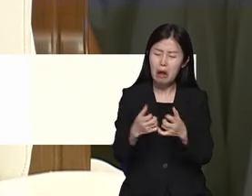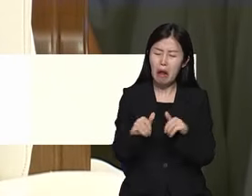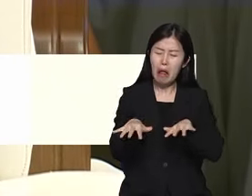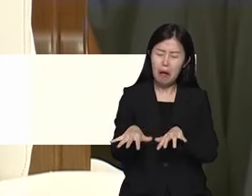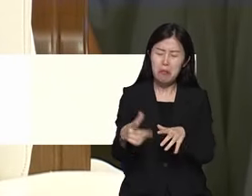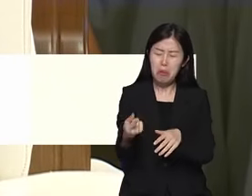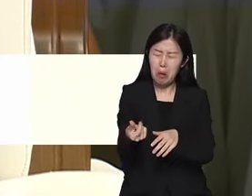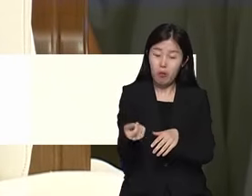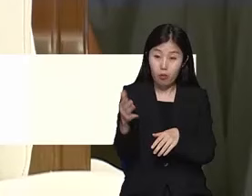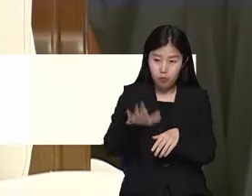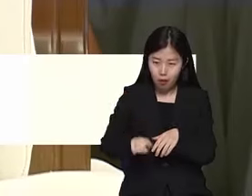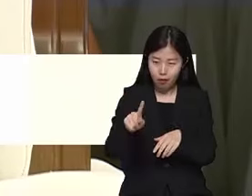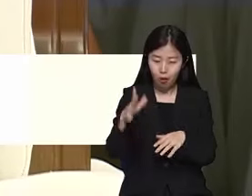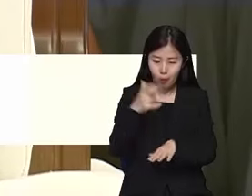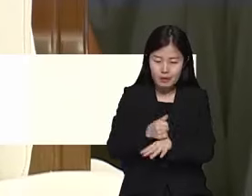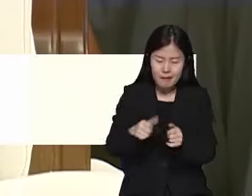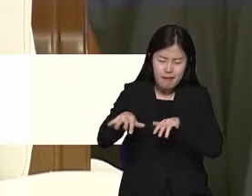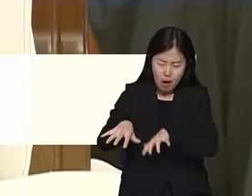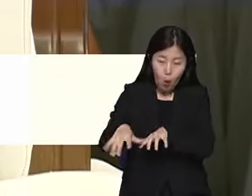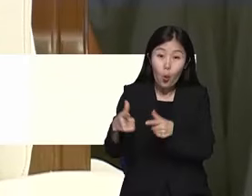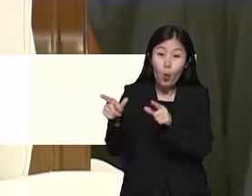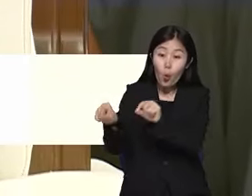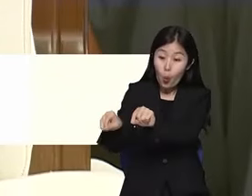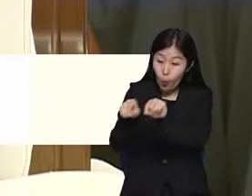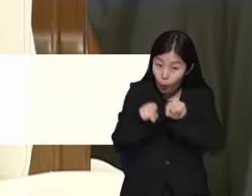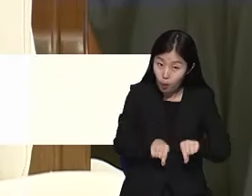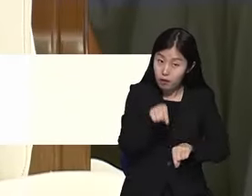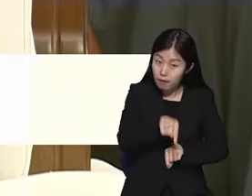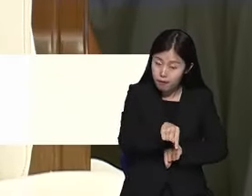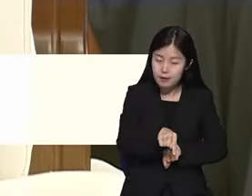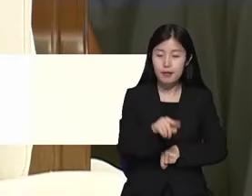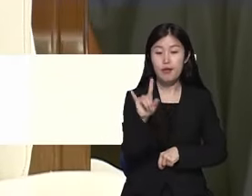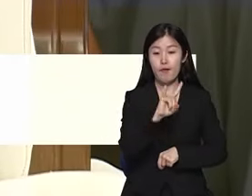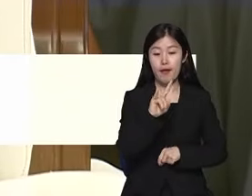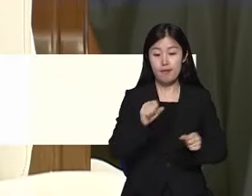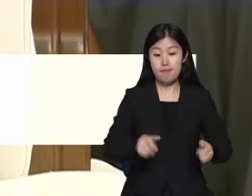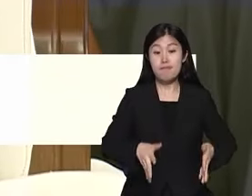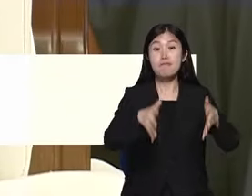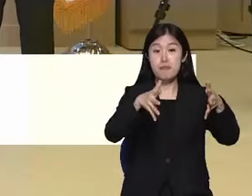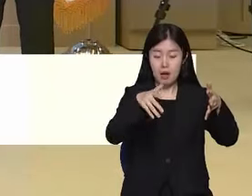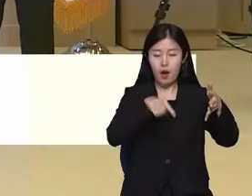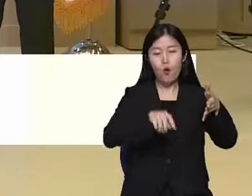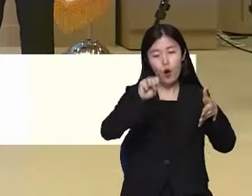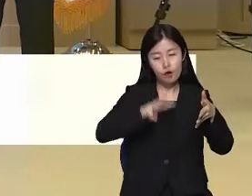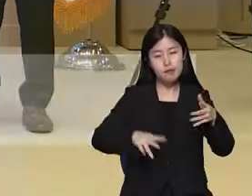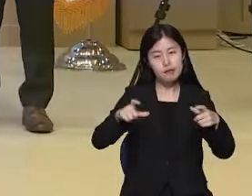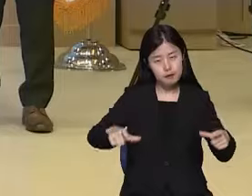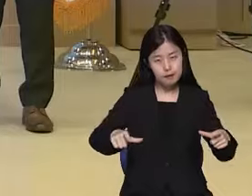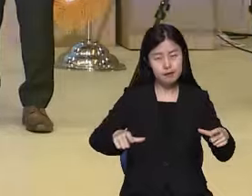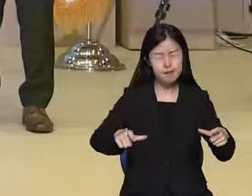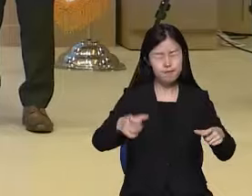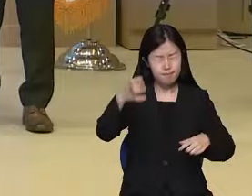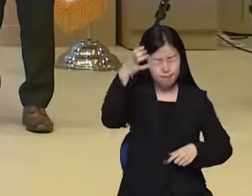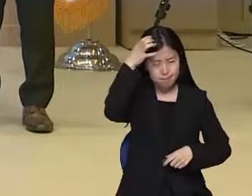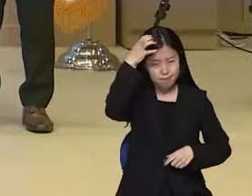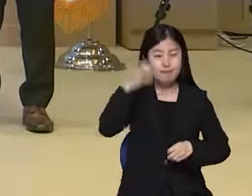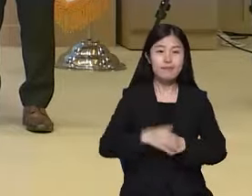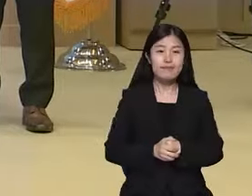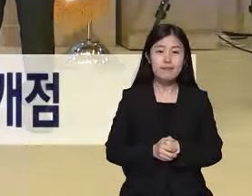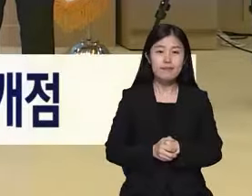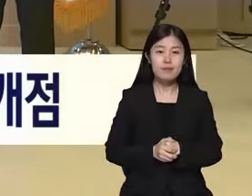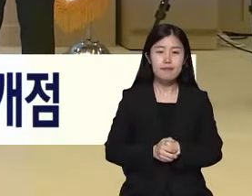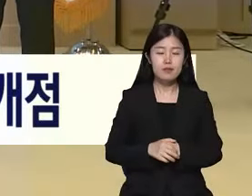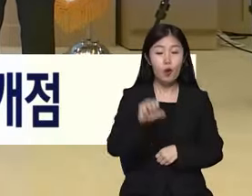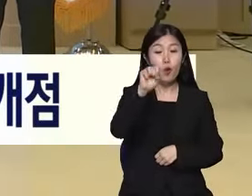광주 덕분에 우리 광주 시민들에게 절호의 기회를 만들어 주신 것 같습니다. 광주의 랜드마크 가운데